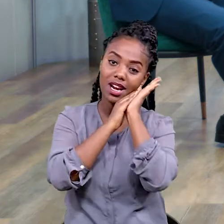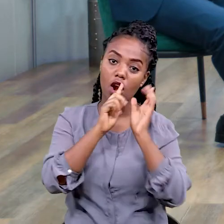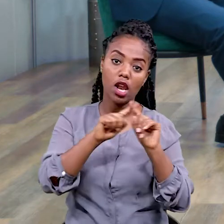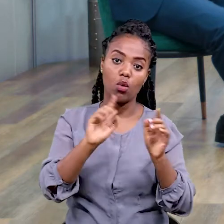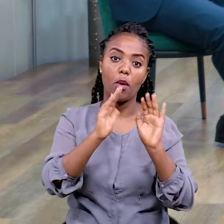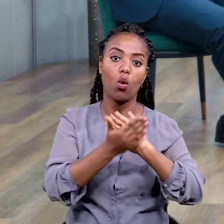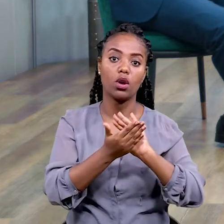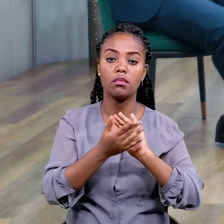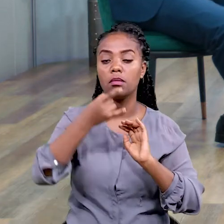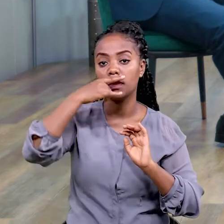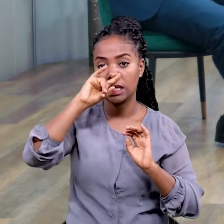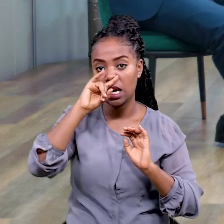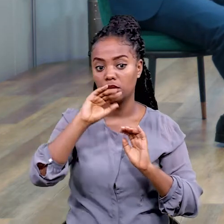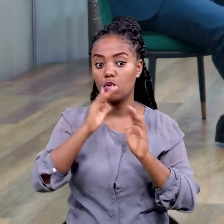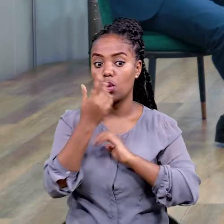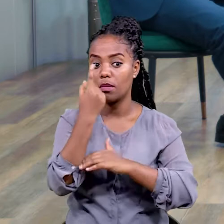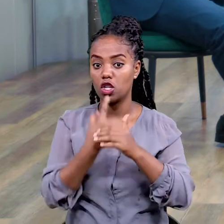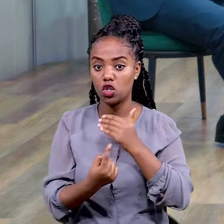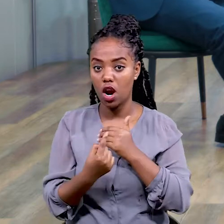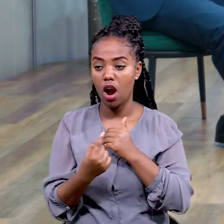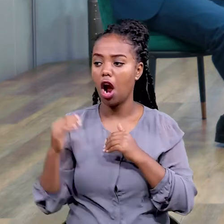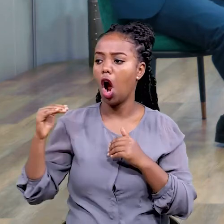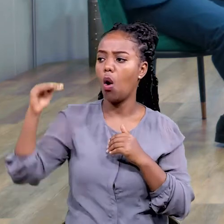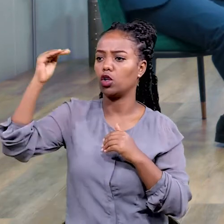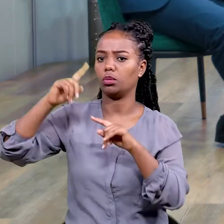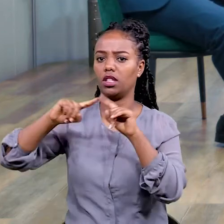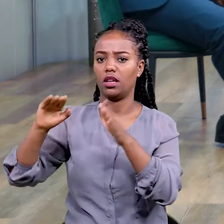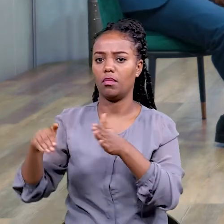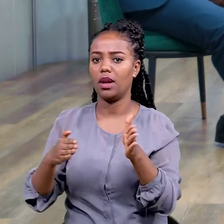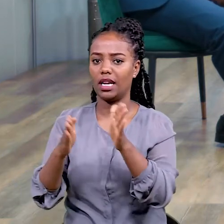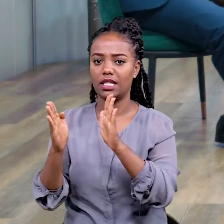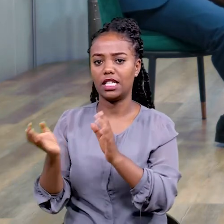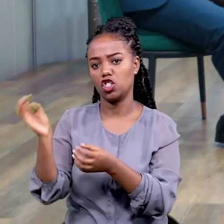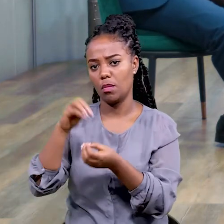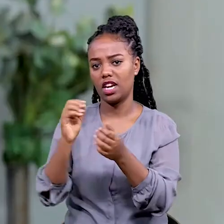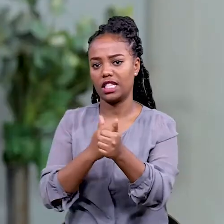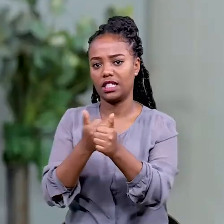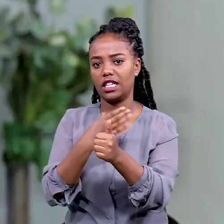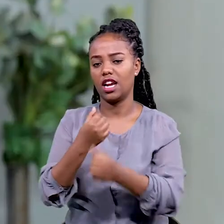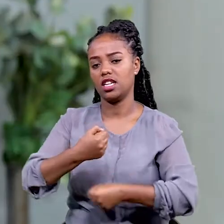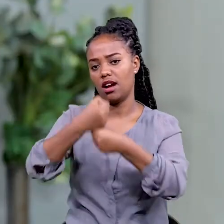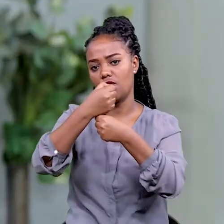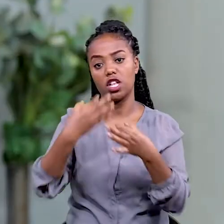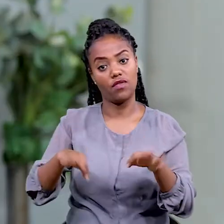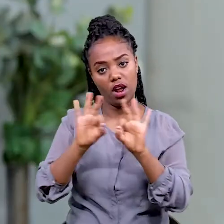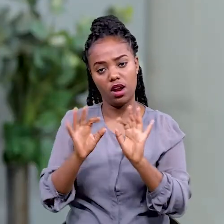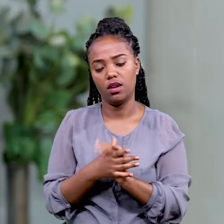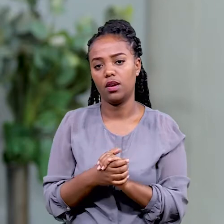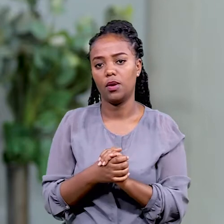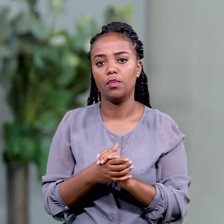የተለየ ቢሆንም እነዚህ ህፃናቶች በመሆናቸው ብቻ ከአዋቂዎች በተለየ መንገድ ደግሞ ተጨማሪ ክትትልና ድጋፍ